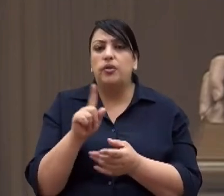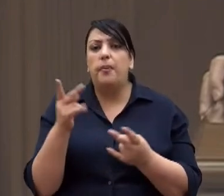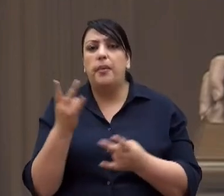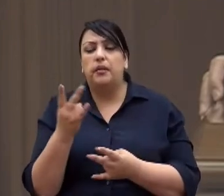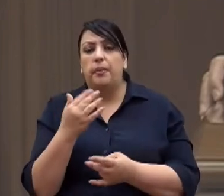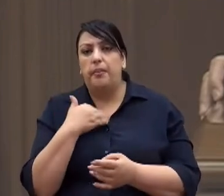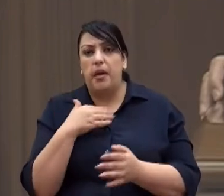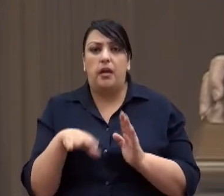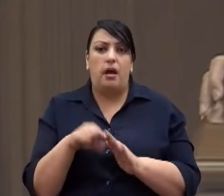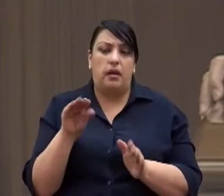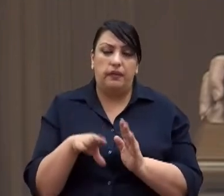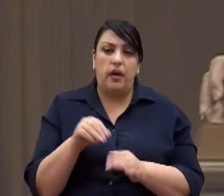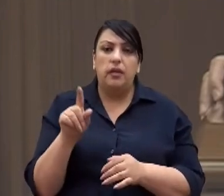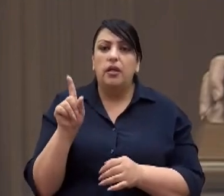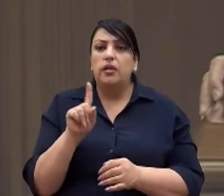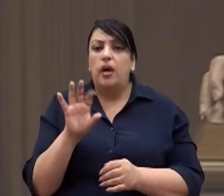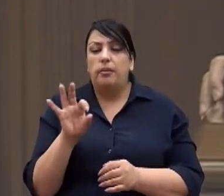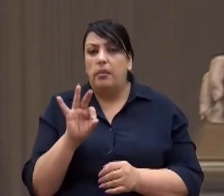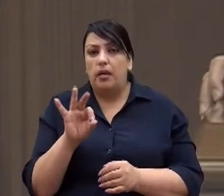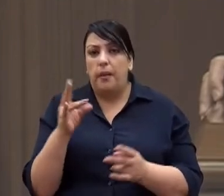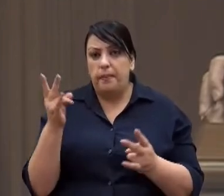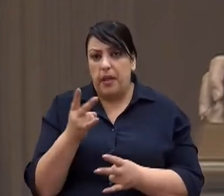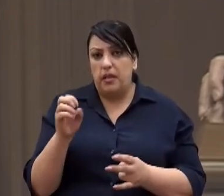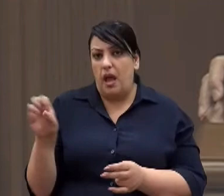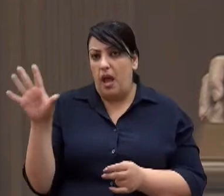հանրակվեն և ինչու է Հայաստանին պետք Եվրամիությունը։